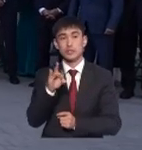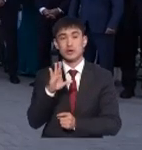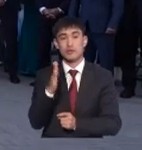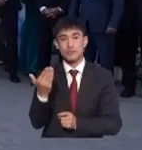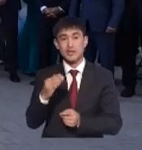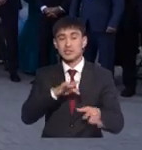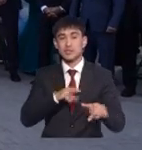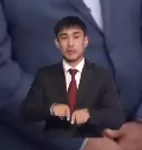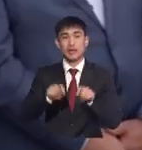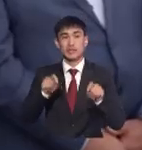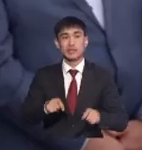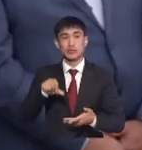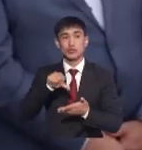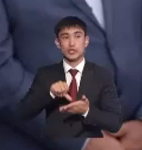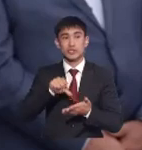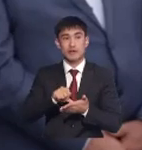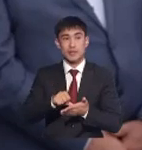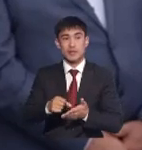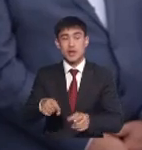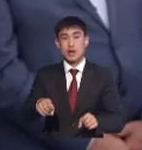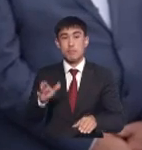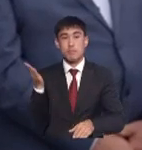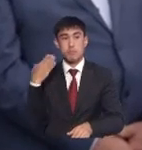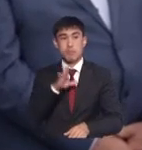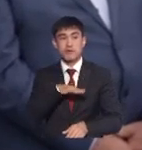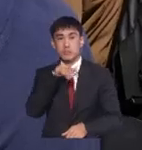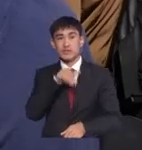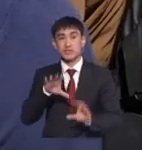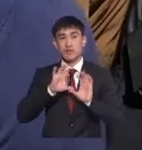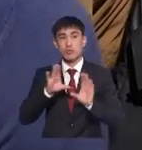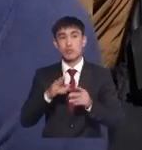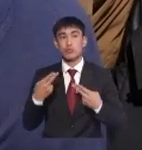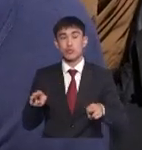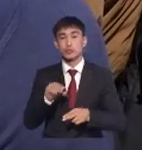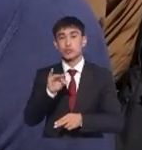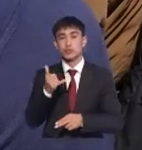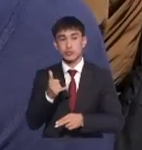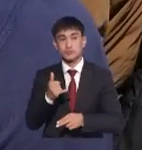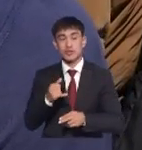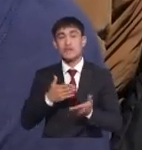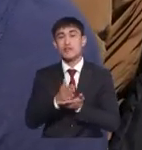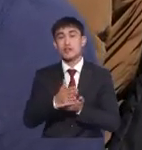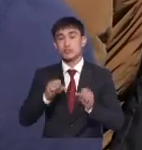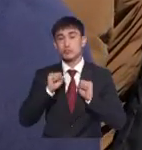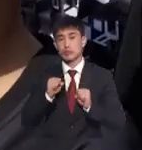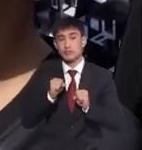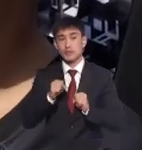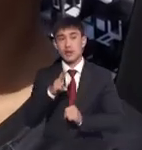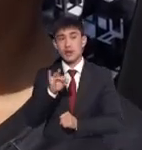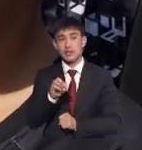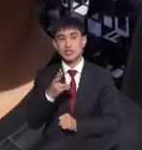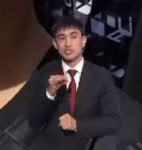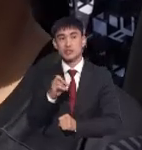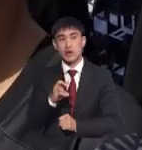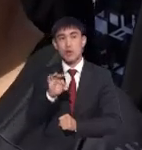В церемонии открытия также приняли участие экс-игроки профессионального волейбольного клуба «ЖЕТСУ» и ветераны спорта Карина